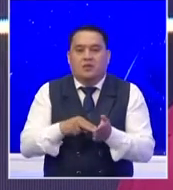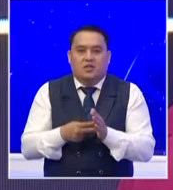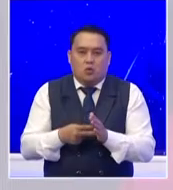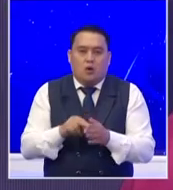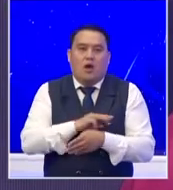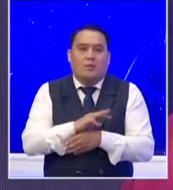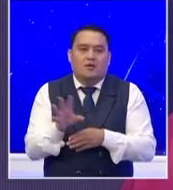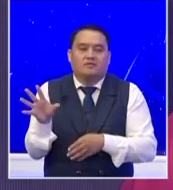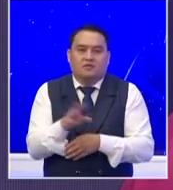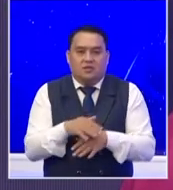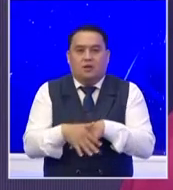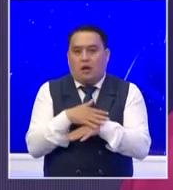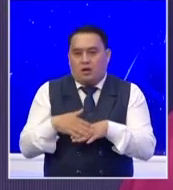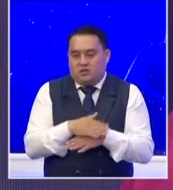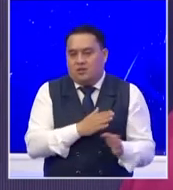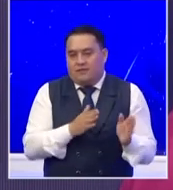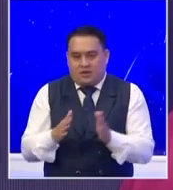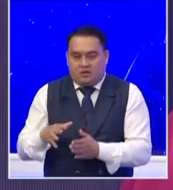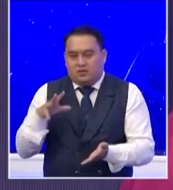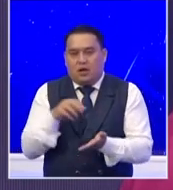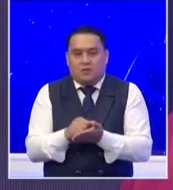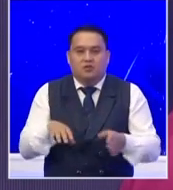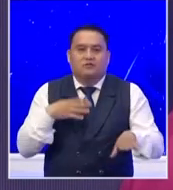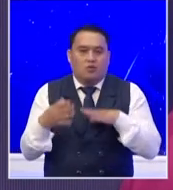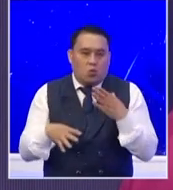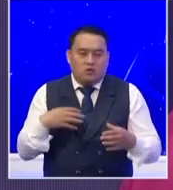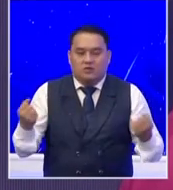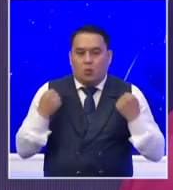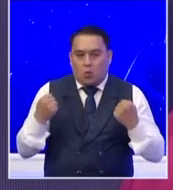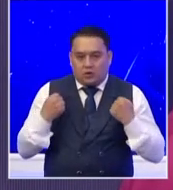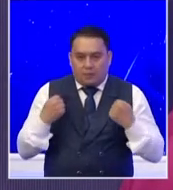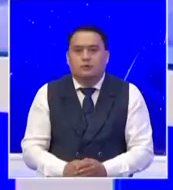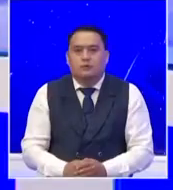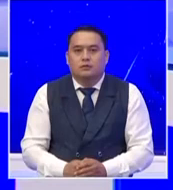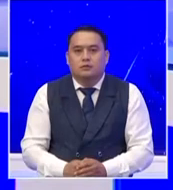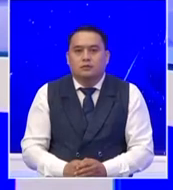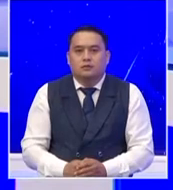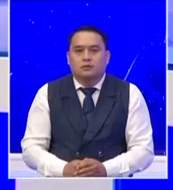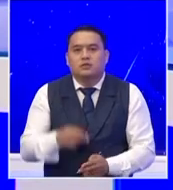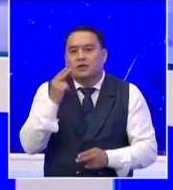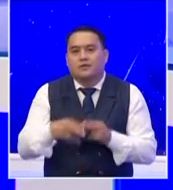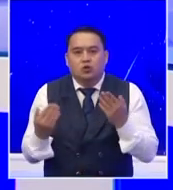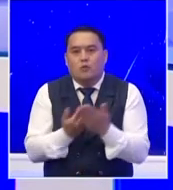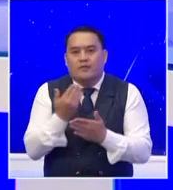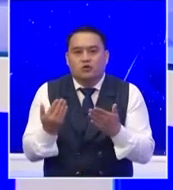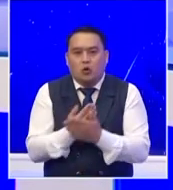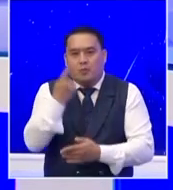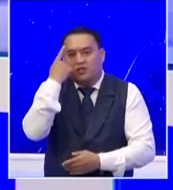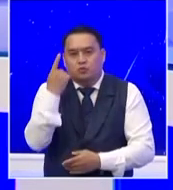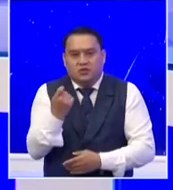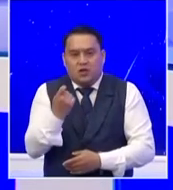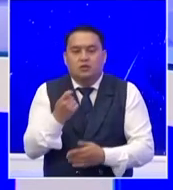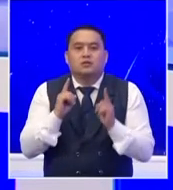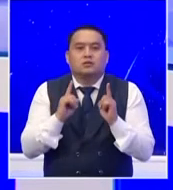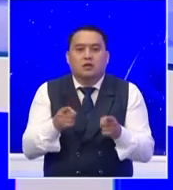охватить все слои населения, чтобы они систематически занимались физической культурой и спортом. И в завершение выпуска штормовое